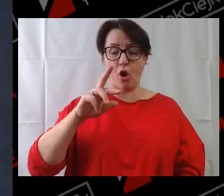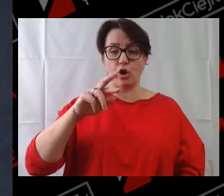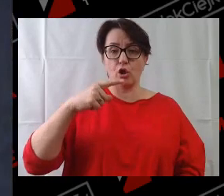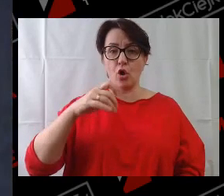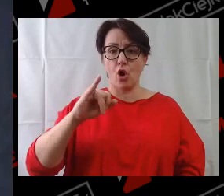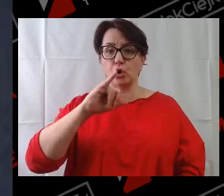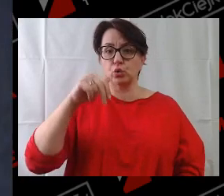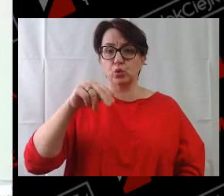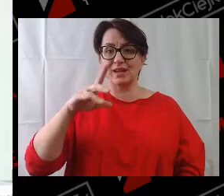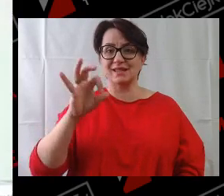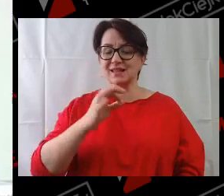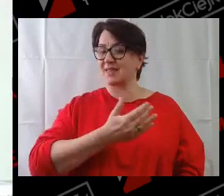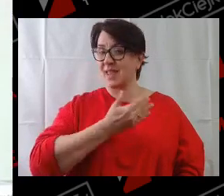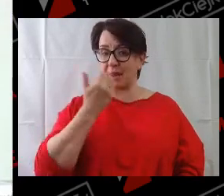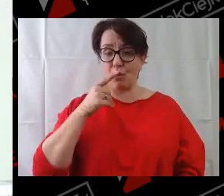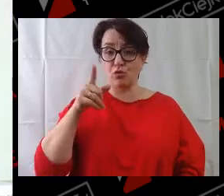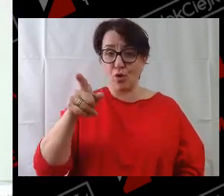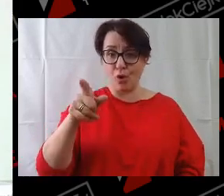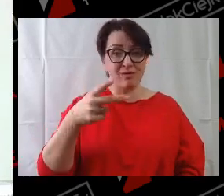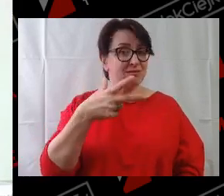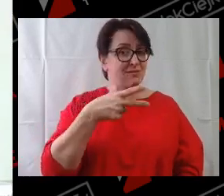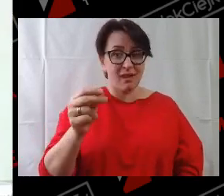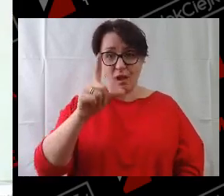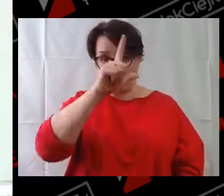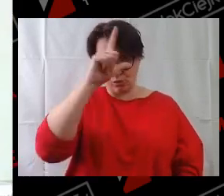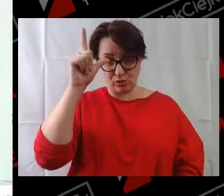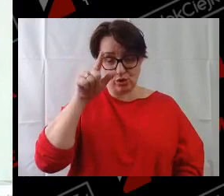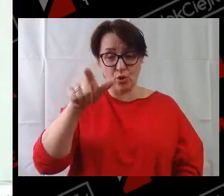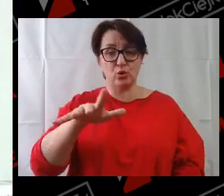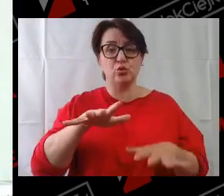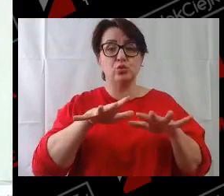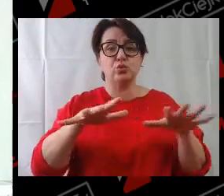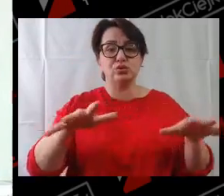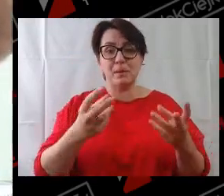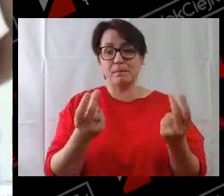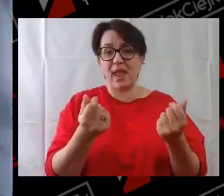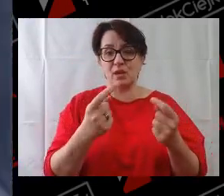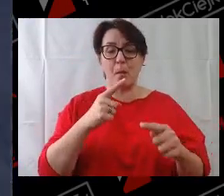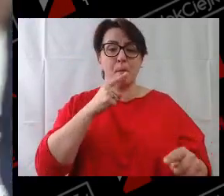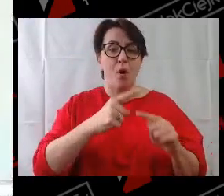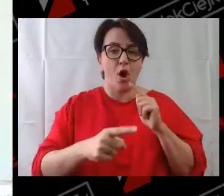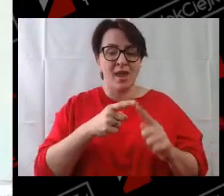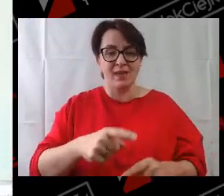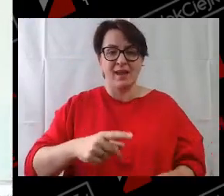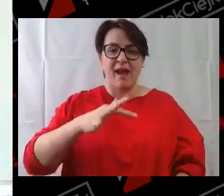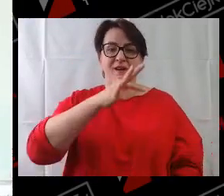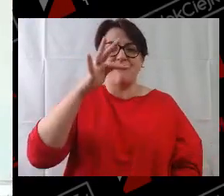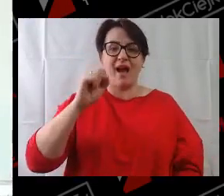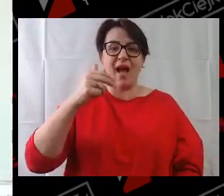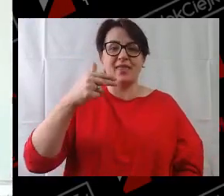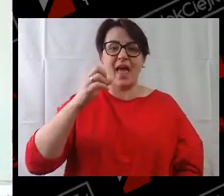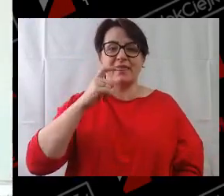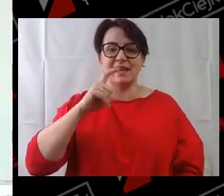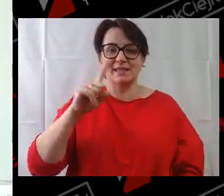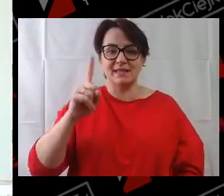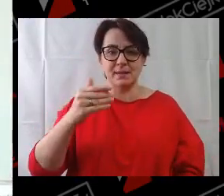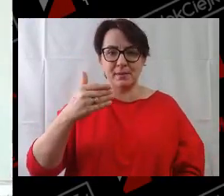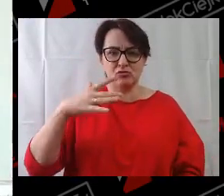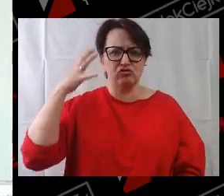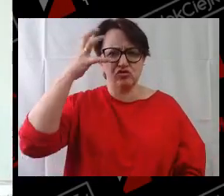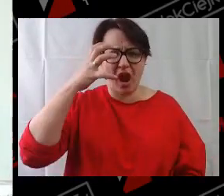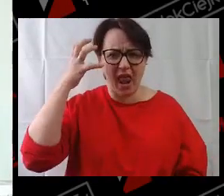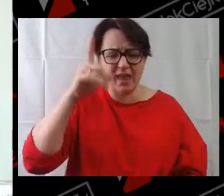nie są duże pieniądze to jest polityka to jest fanatyzm to jest szaleństwo to są jakieś takie